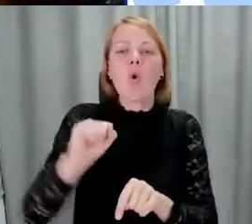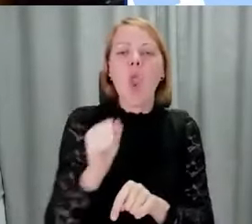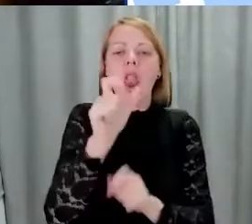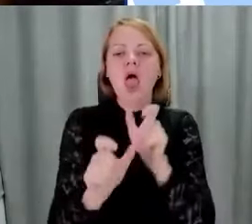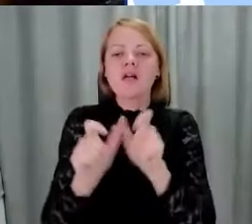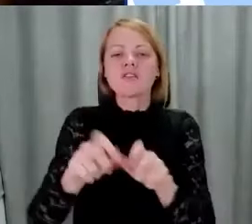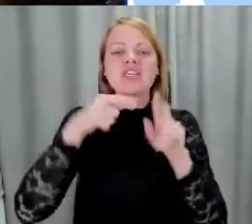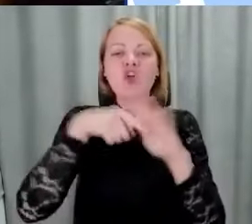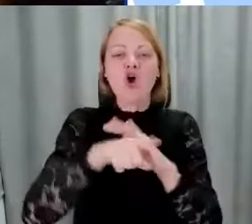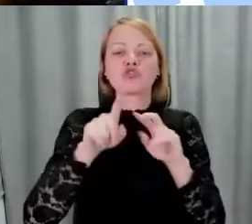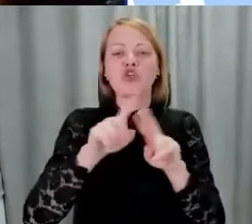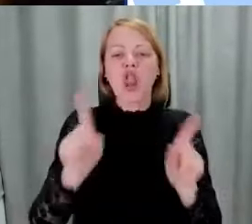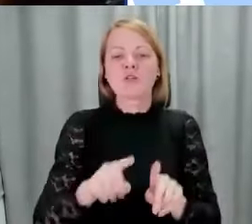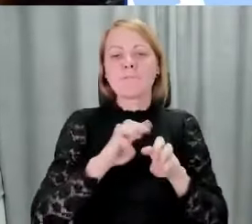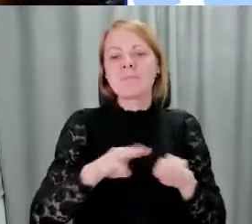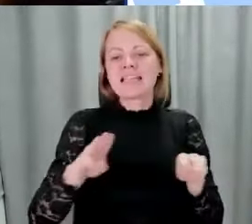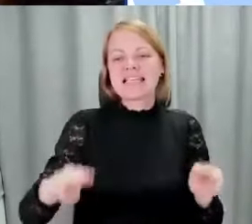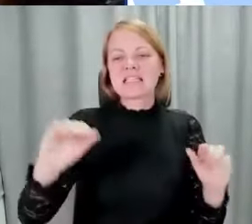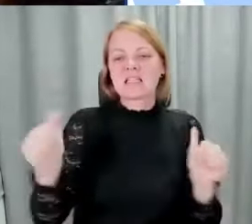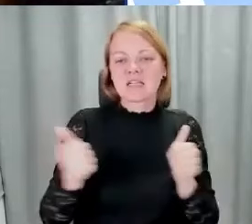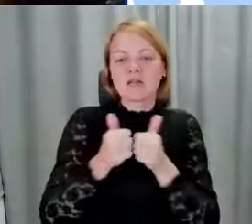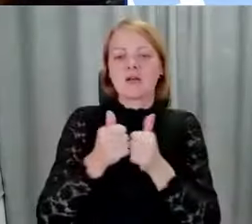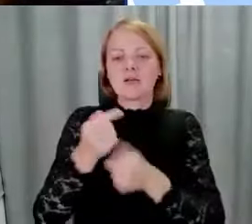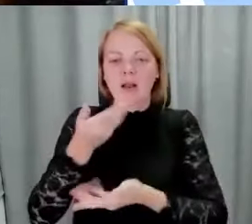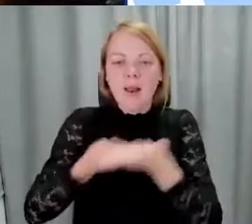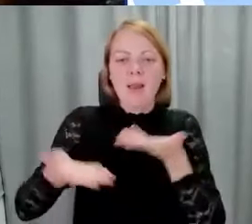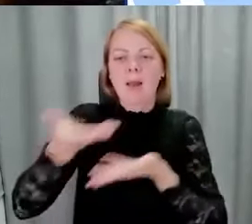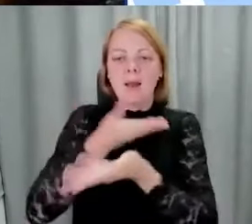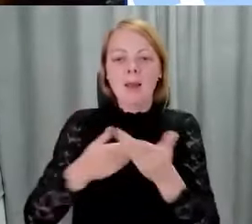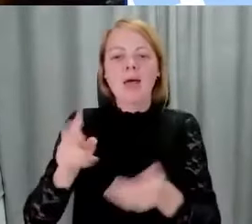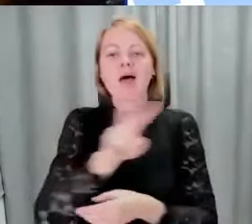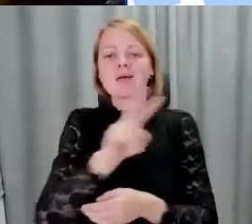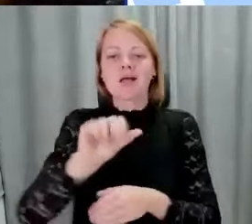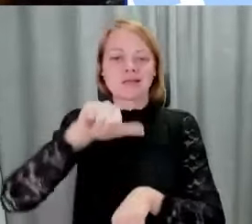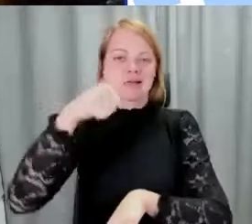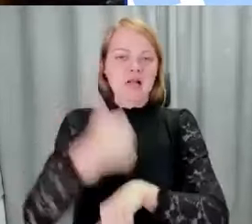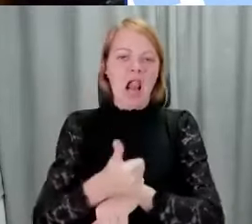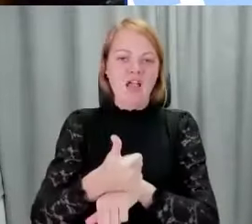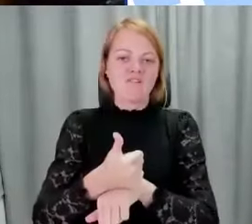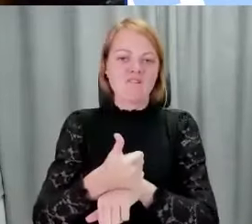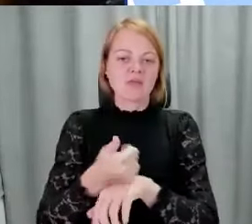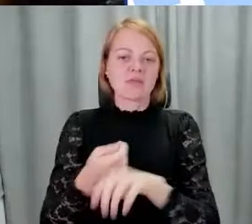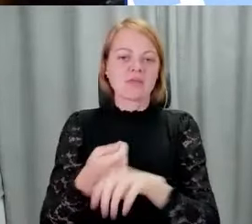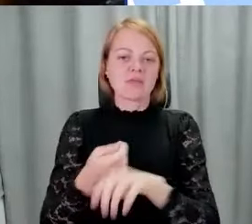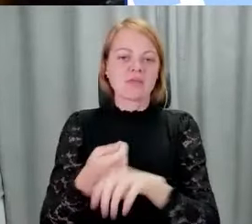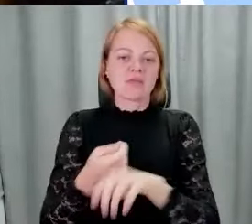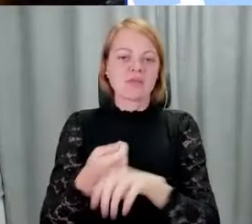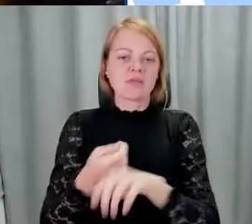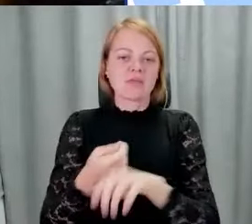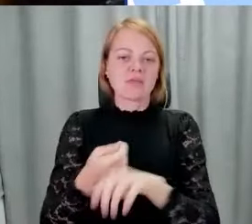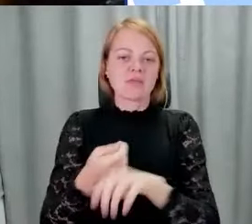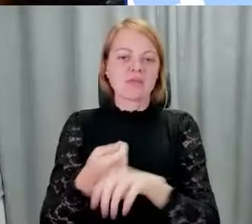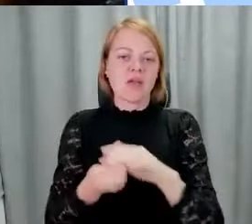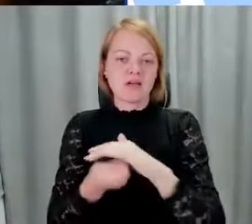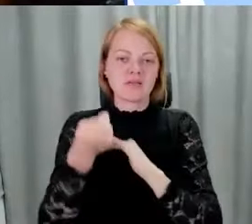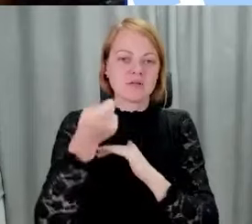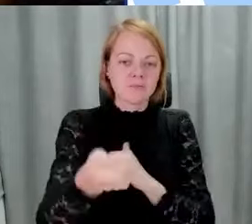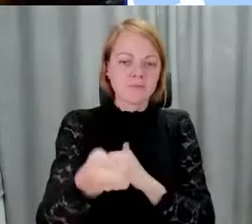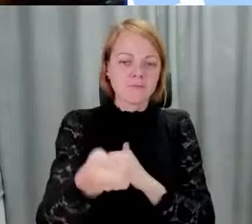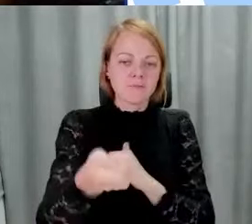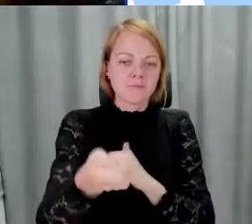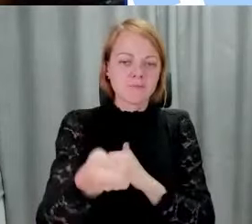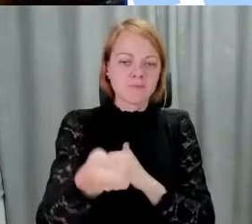ministrijas virzot viņa kā likumprojekta, kas ir galvenais šobrīd tiesību akts. Mēs būvnormatīvs ir vairāk pakārtoties, bet es